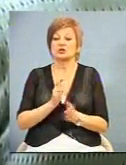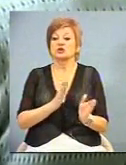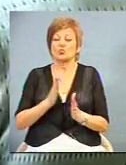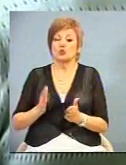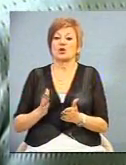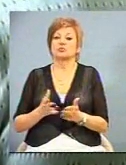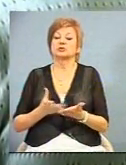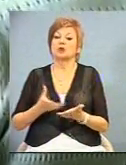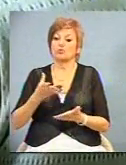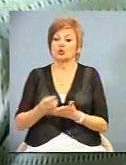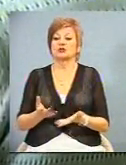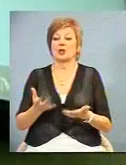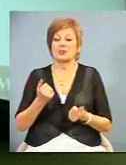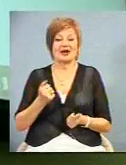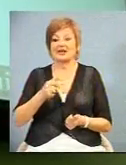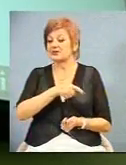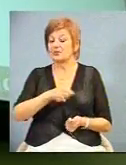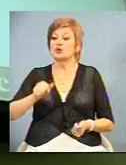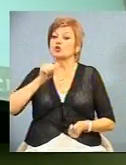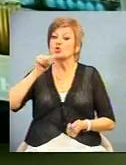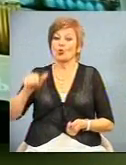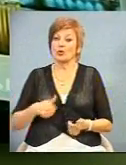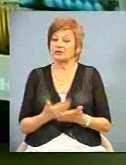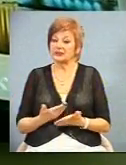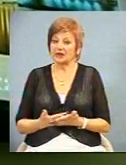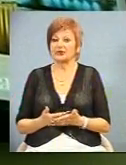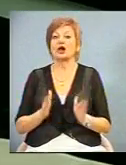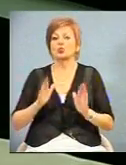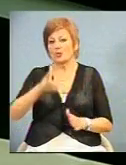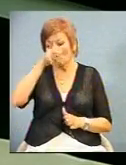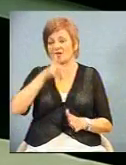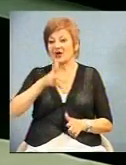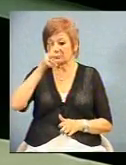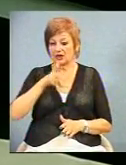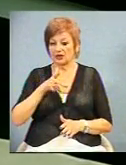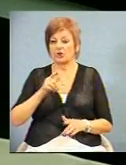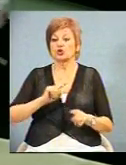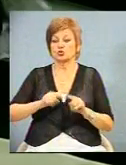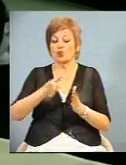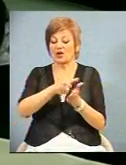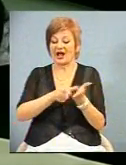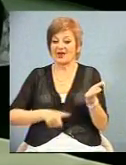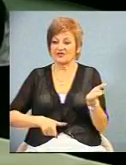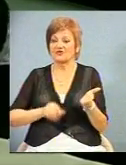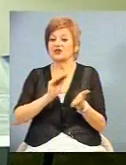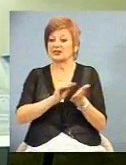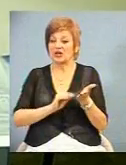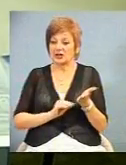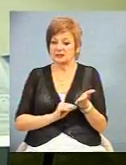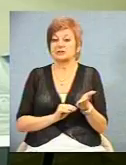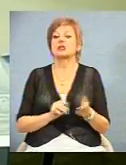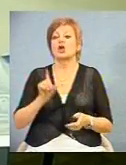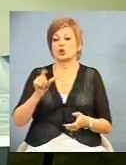Братимуть до уваги доходи населення не протягом року, як раніше, а щоквартально. Невдовзі у квитанціях за житлово-комунальні послуги